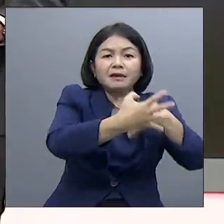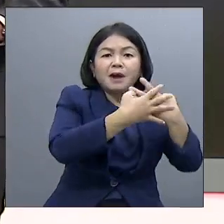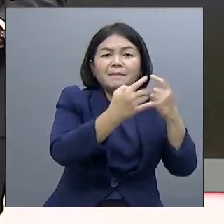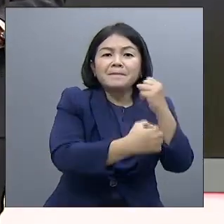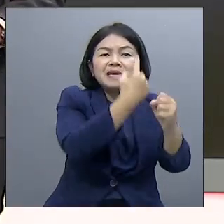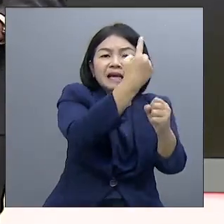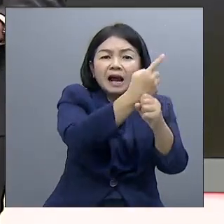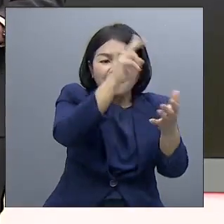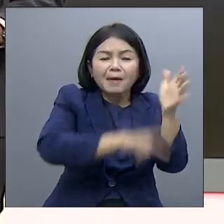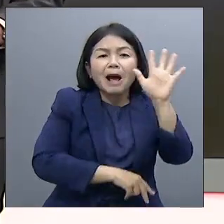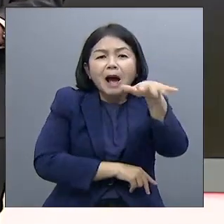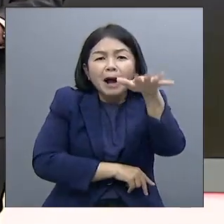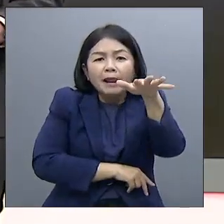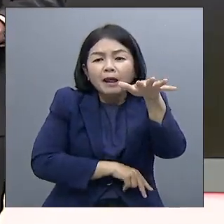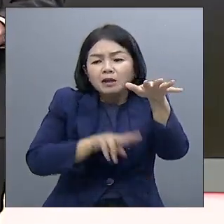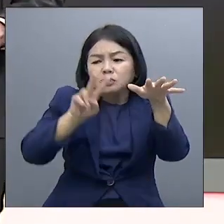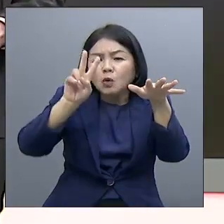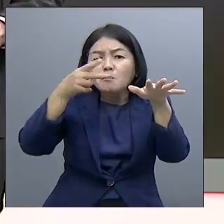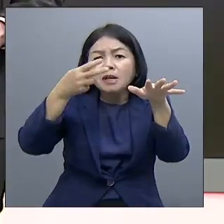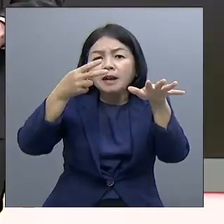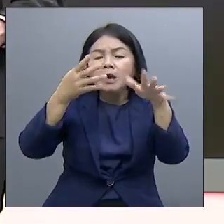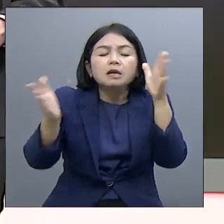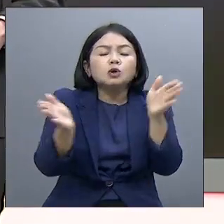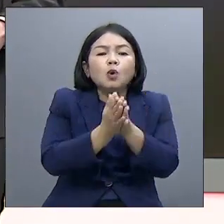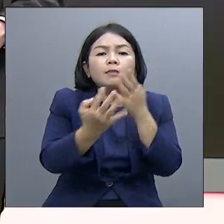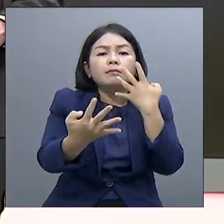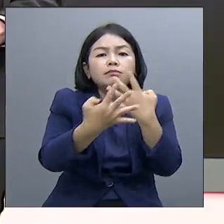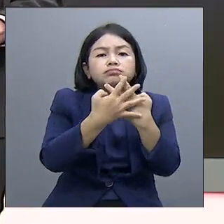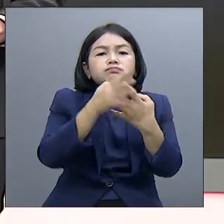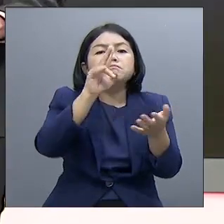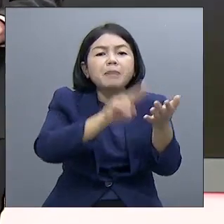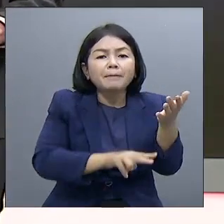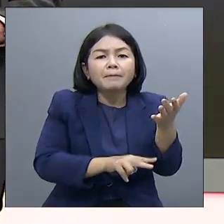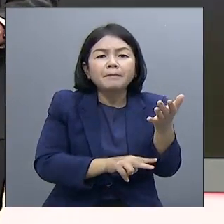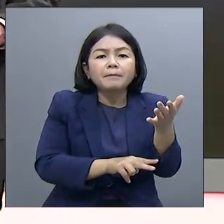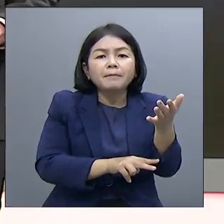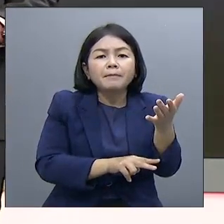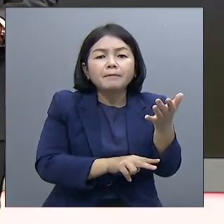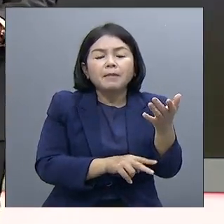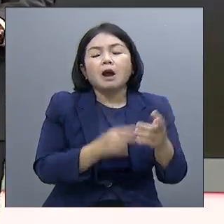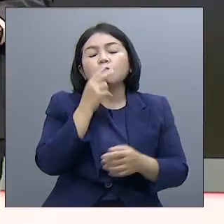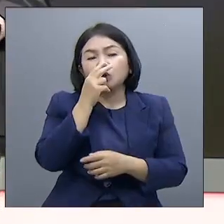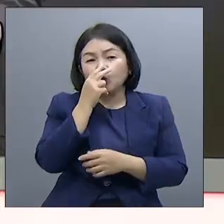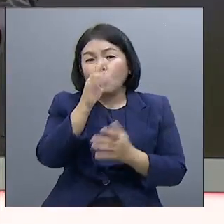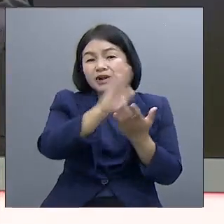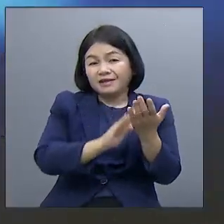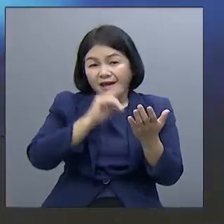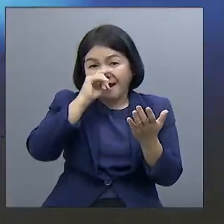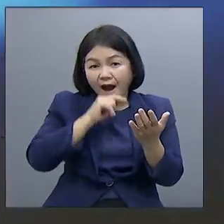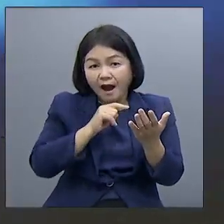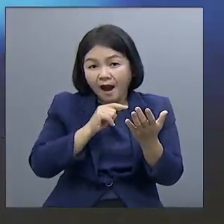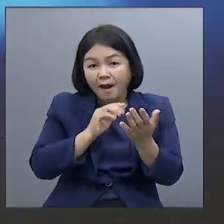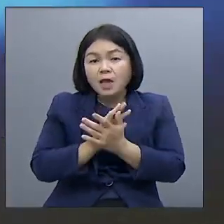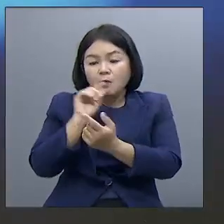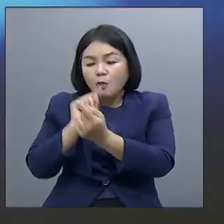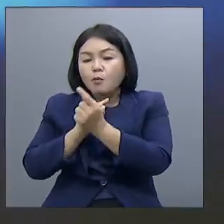อยู่ที่ 5,000 ถึง 20,000 บาทหรือทั้งจำและปรับเท่านั้นหรือทั้งจำทั้งปรับเท่านั้นนี่นะครับผมเลยไปพูดคุ